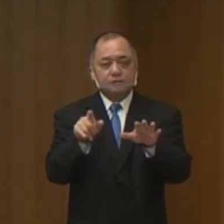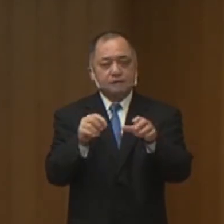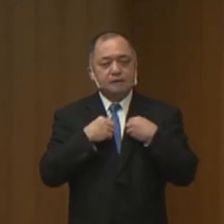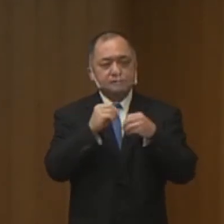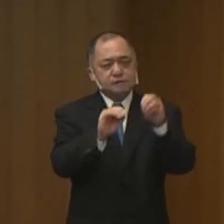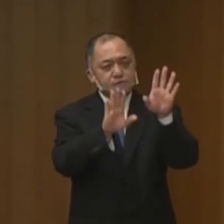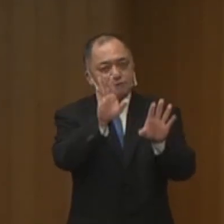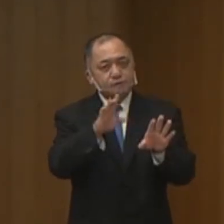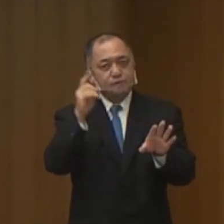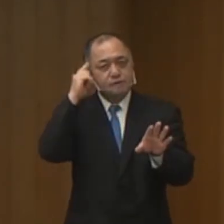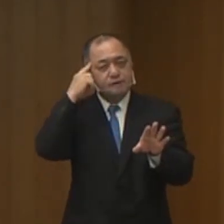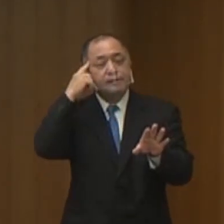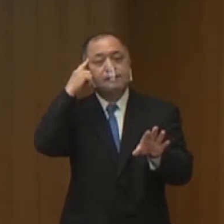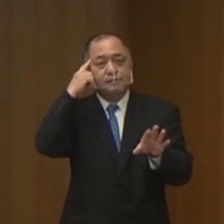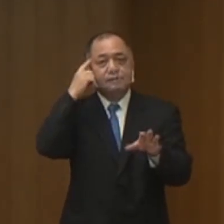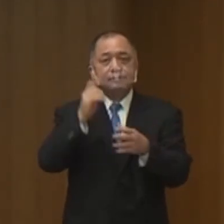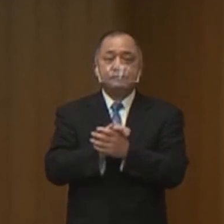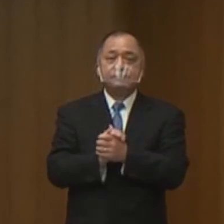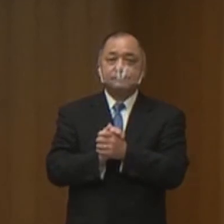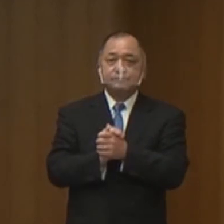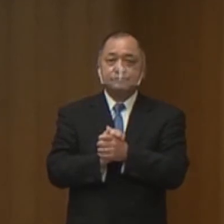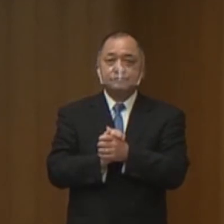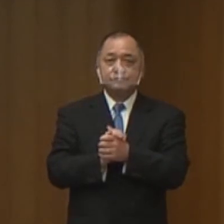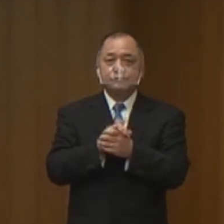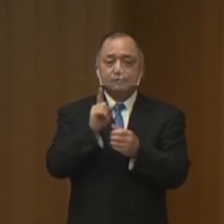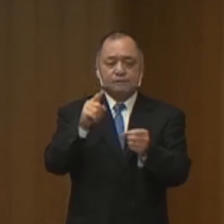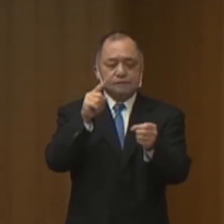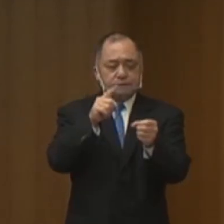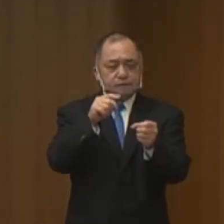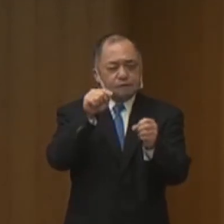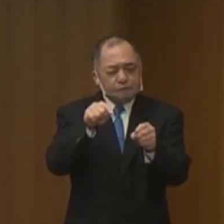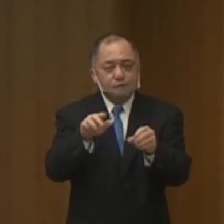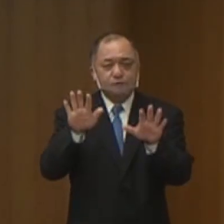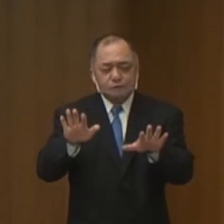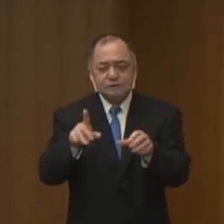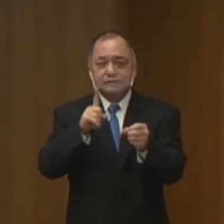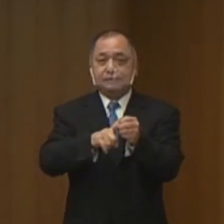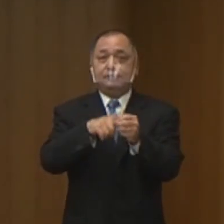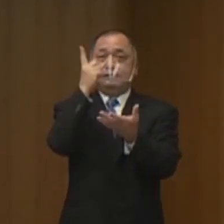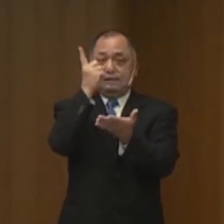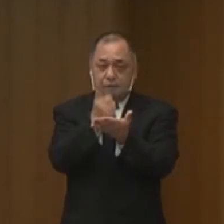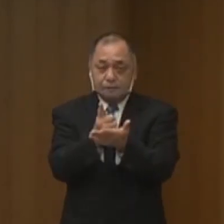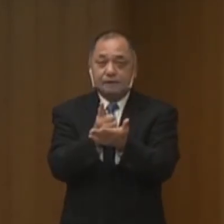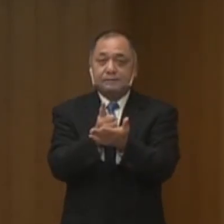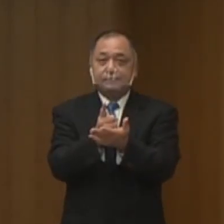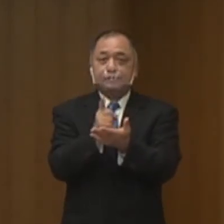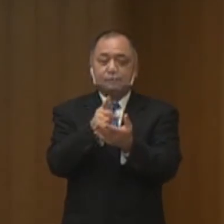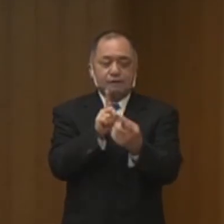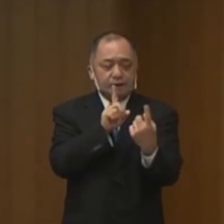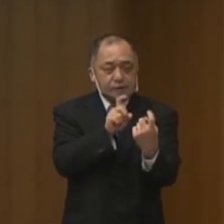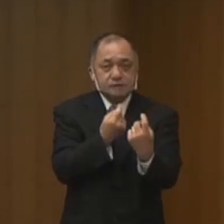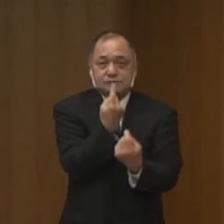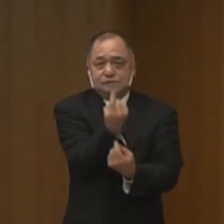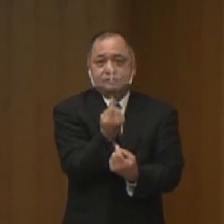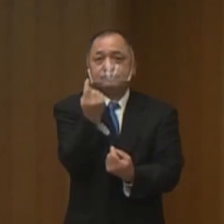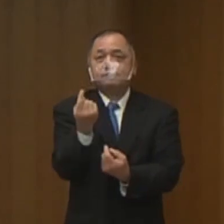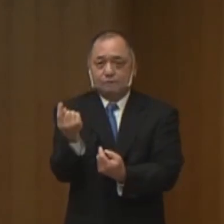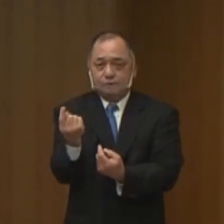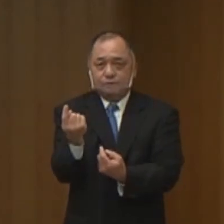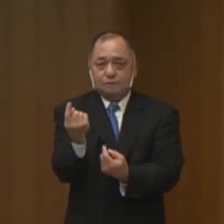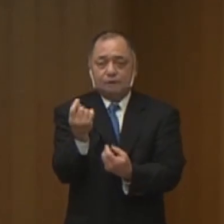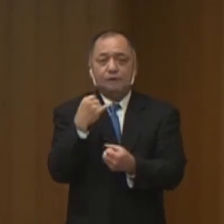況、こういったことを踏まえまして、この年末年始についてはそのご挨拶などもオ